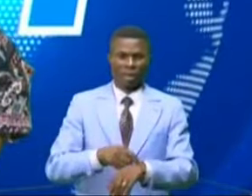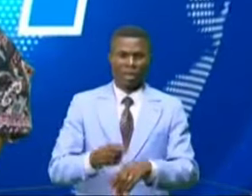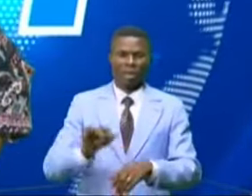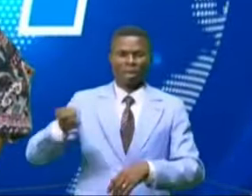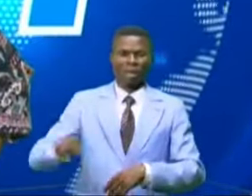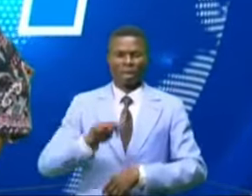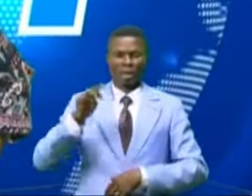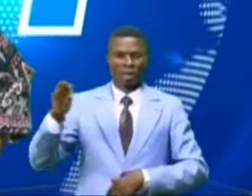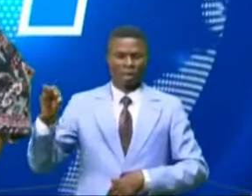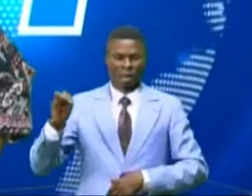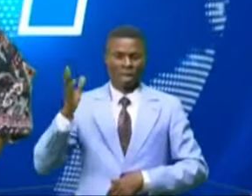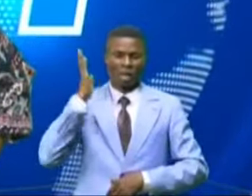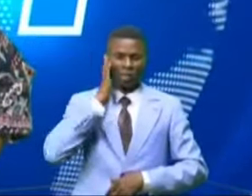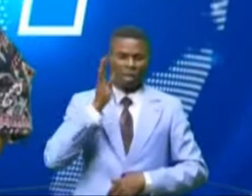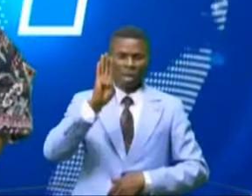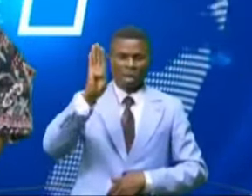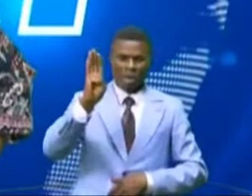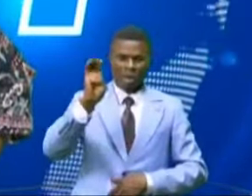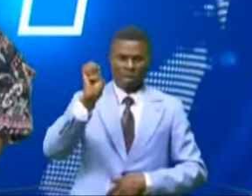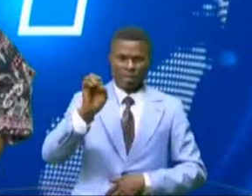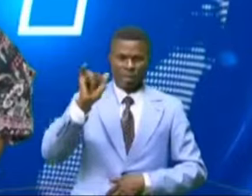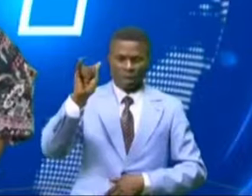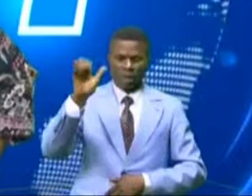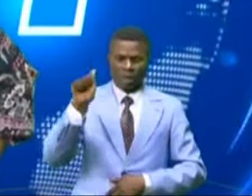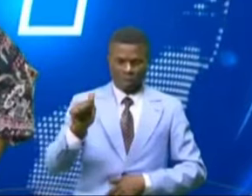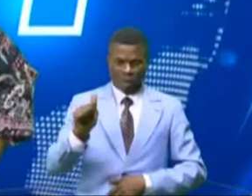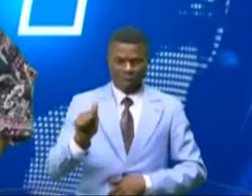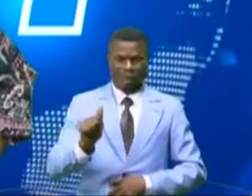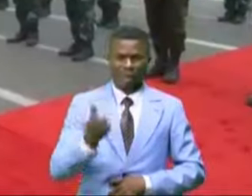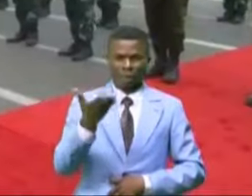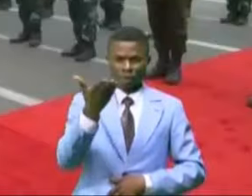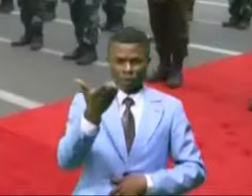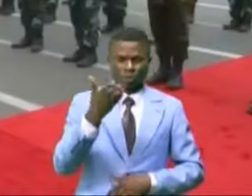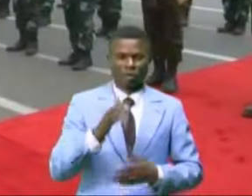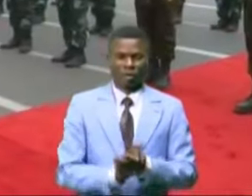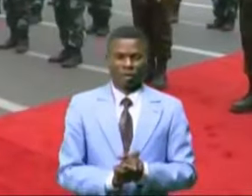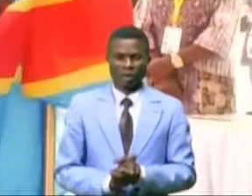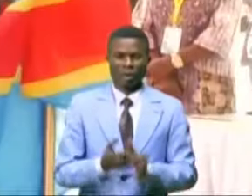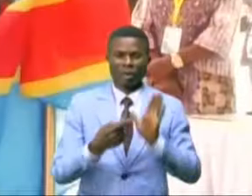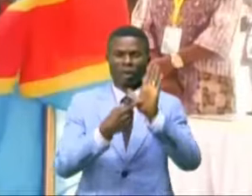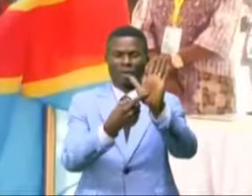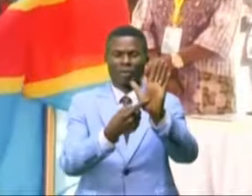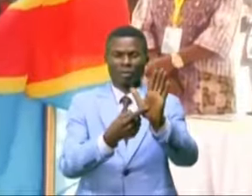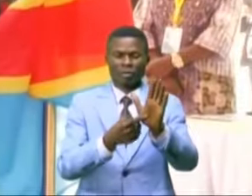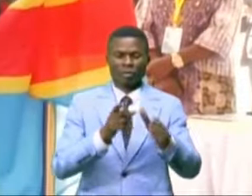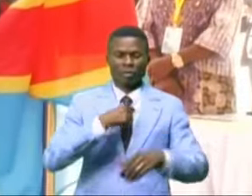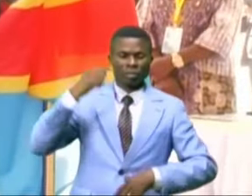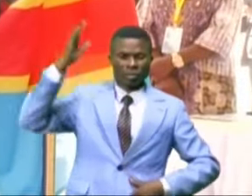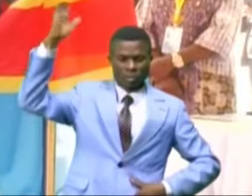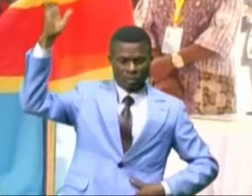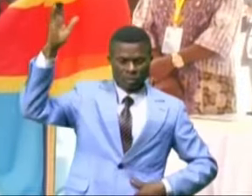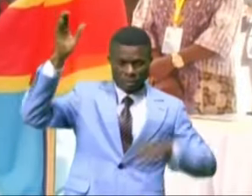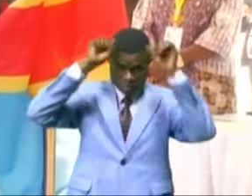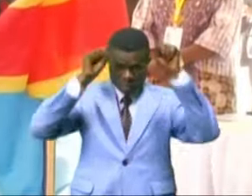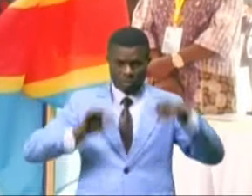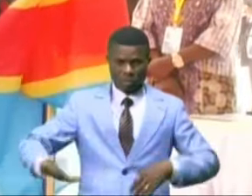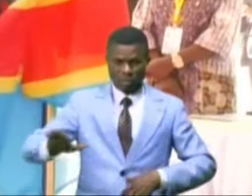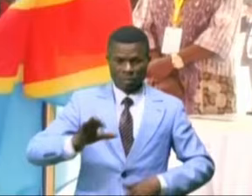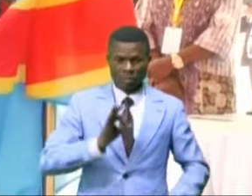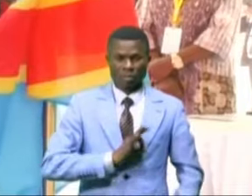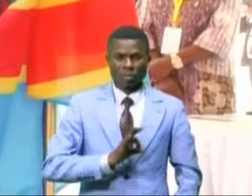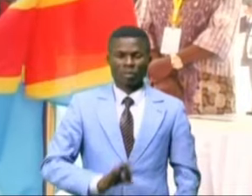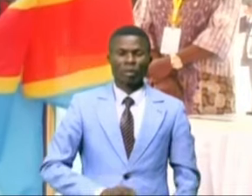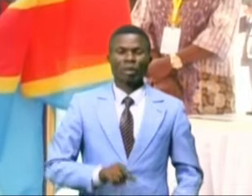Jean-Marie Béa, chef du parti Congo Uni, Congo Fort. Après la présentation des serments du président de la République, Félix-Antoine